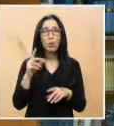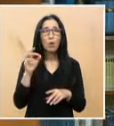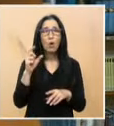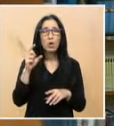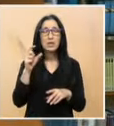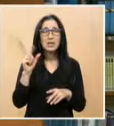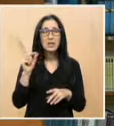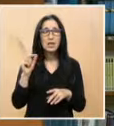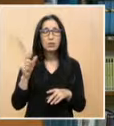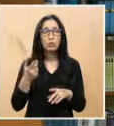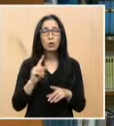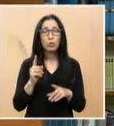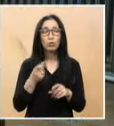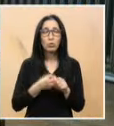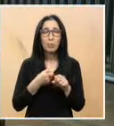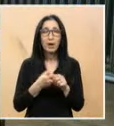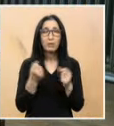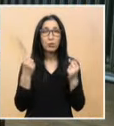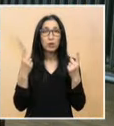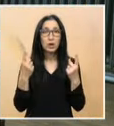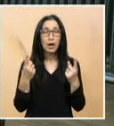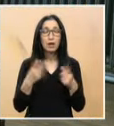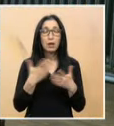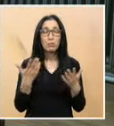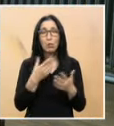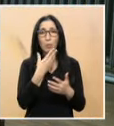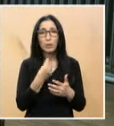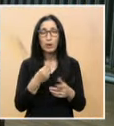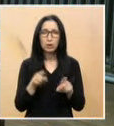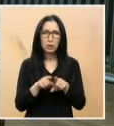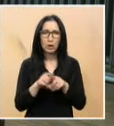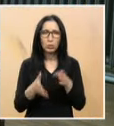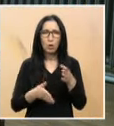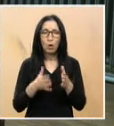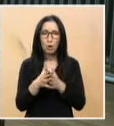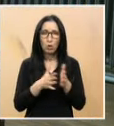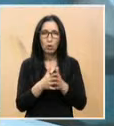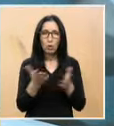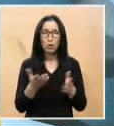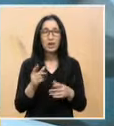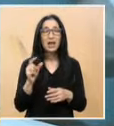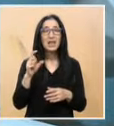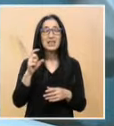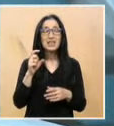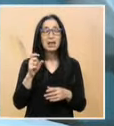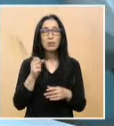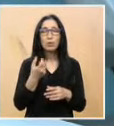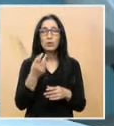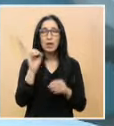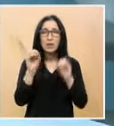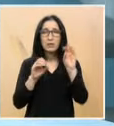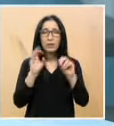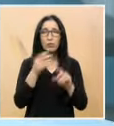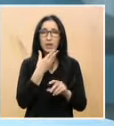сензори, които го правят уникален и доста прилича като хората. Сензори за цветовете